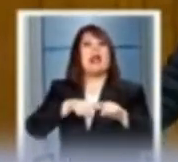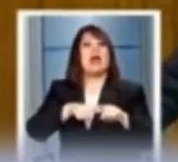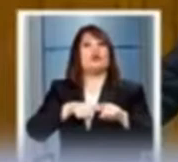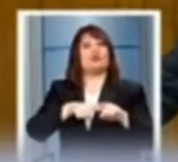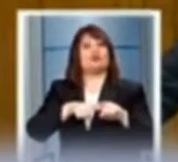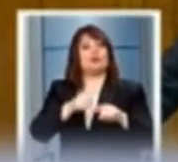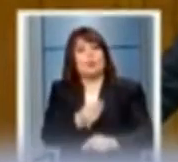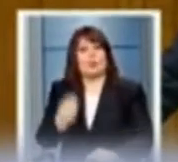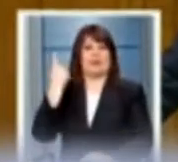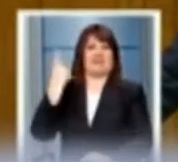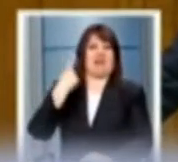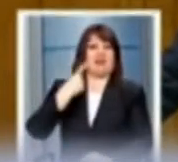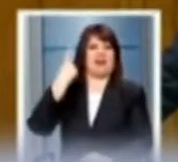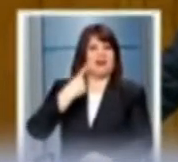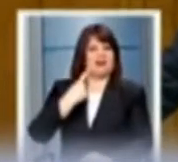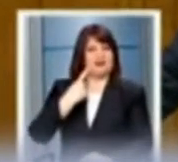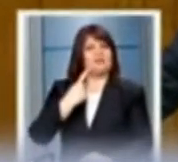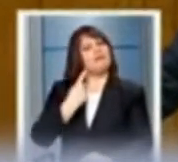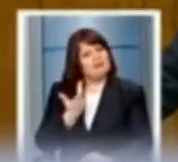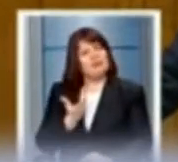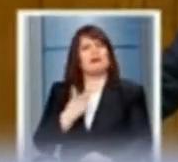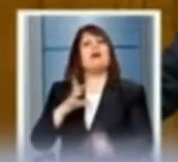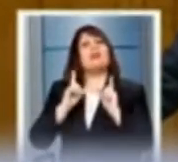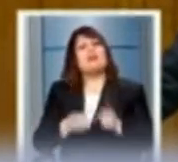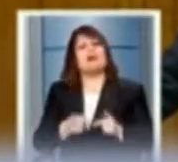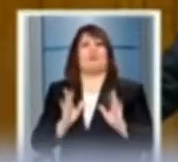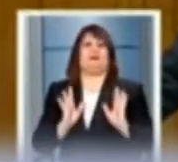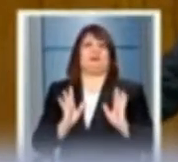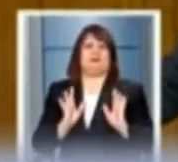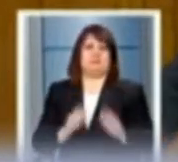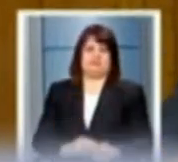υπέρτατος κριτής θα εκφραστεί.